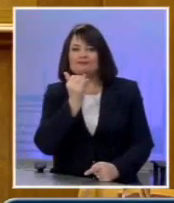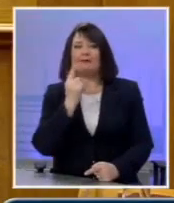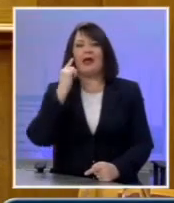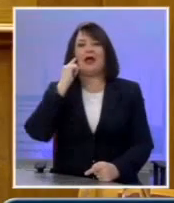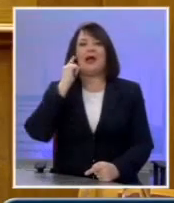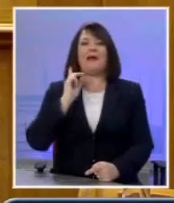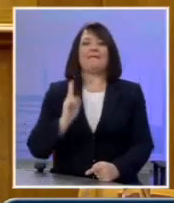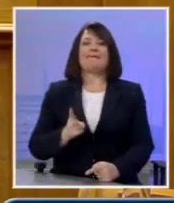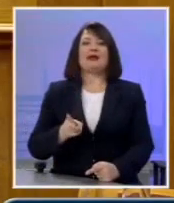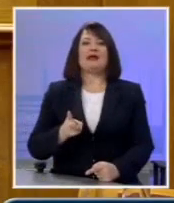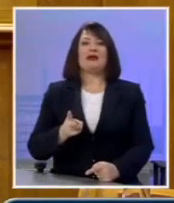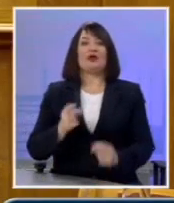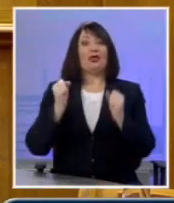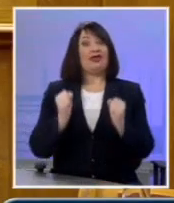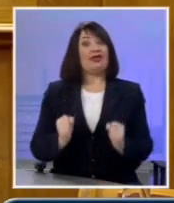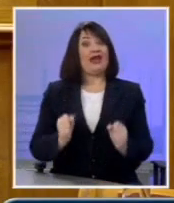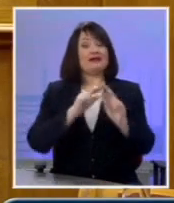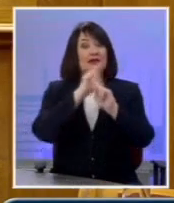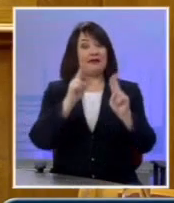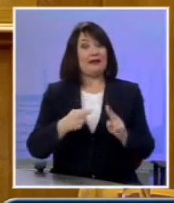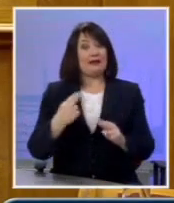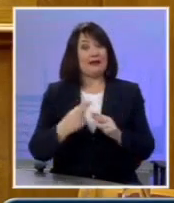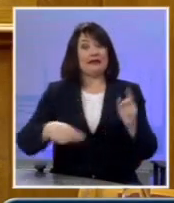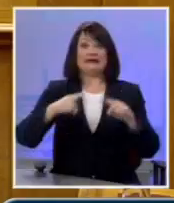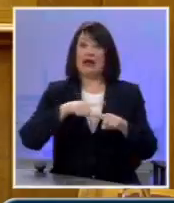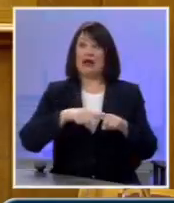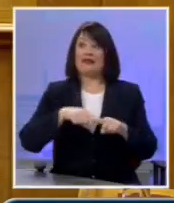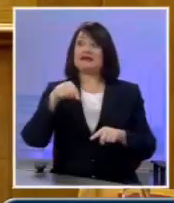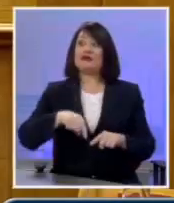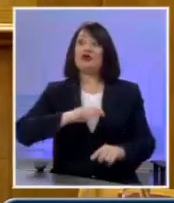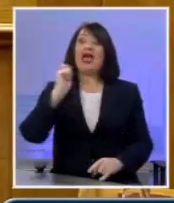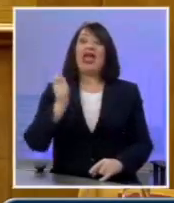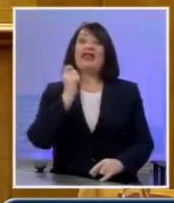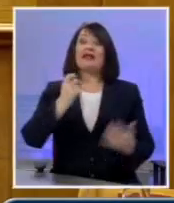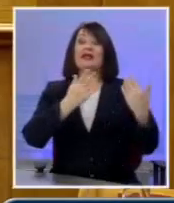διακινδυνεύουν τη διεθνή θέση της χώρας. Υπ' αυτή την έννοια είναι ένα ζήτημα εθνικής ευθύνης.